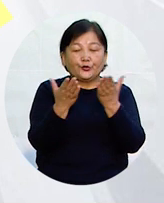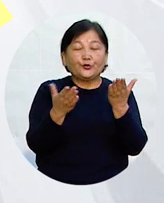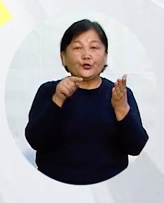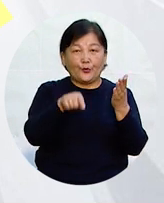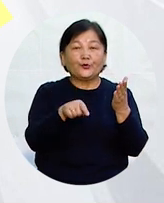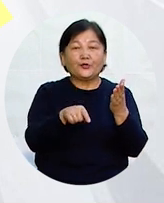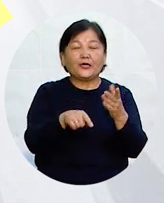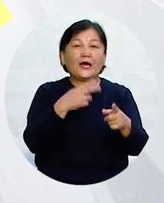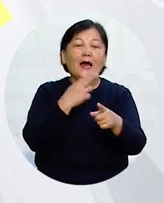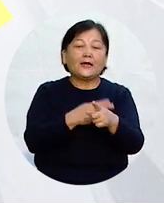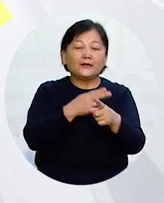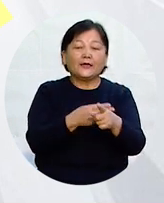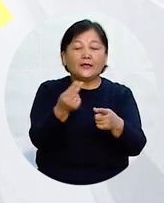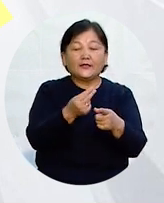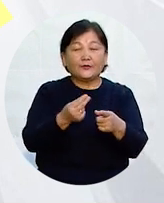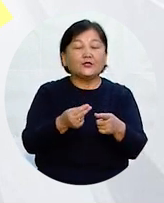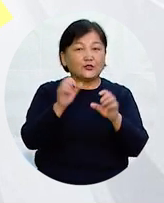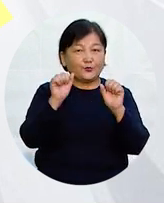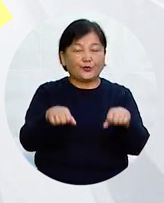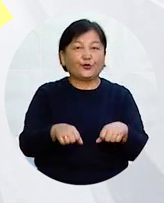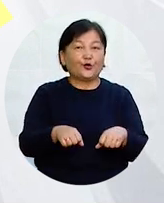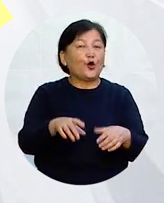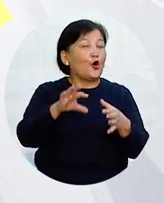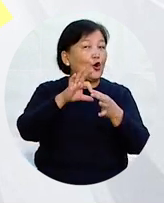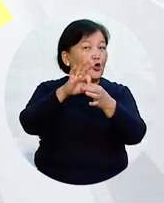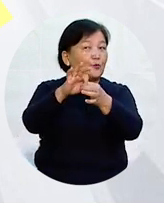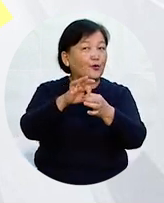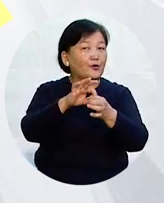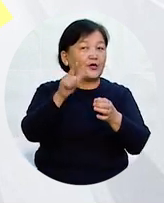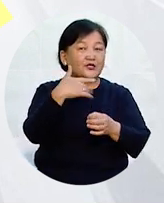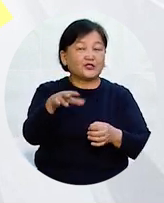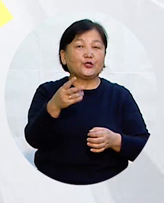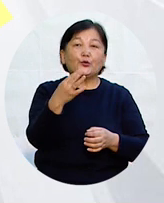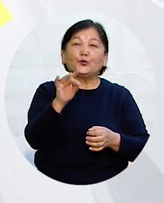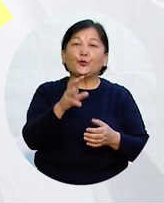тэмдэглэе. Эдгээр үгнээс холбох хэсгийн дүрэн байвал гидсийн дугуйлаад явъя.